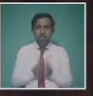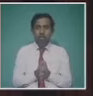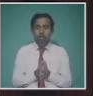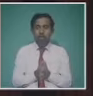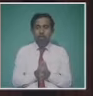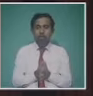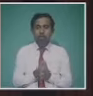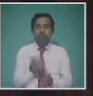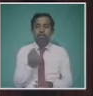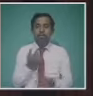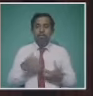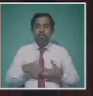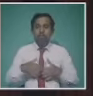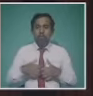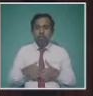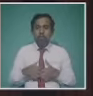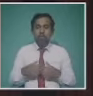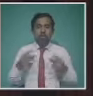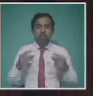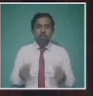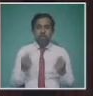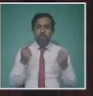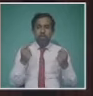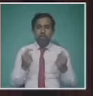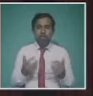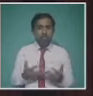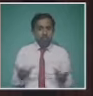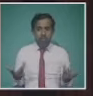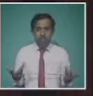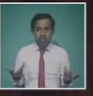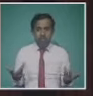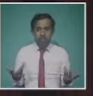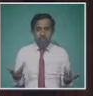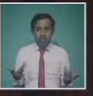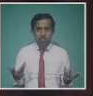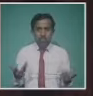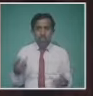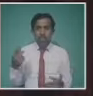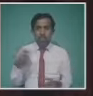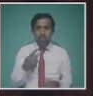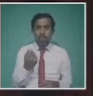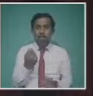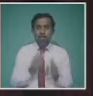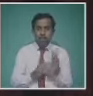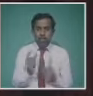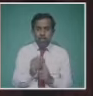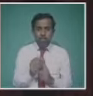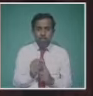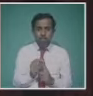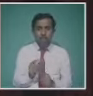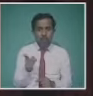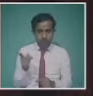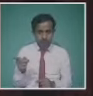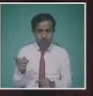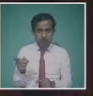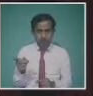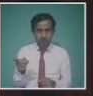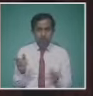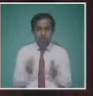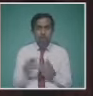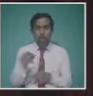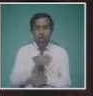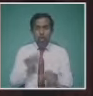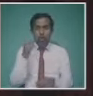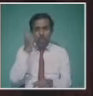මේ ආර්ථික අර්බුදය අහම්බයක් විදියට ඇතිවෙච්ච දෙයක් නෙවෙයි නියෝජ්‍ය මුදල් අමාත්‍යතුමා මේ ස්ථානයේ ඉන්නවා එතුමා ඇතුළු අපි කවුරුත්